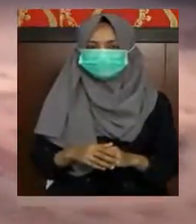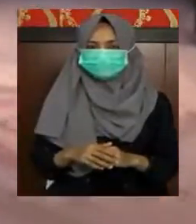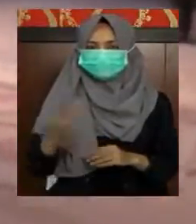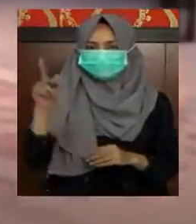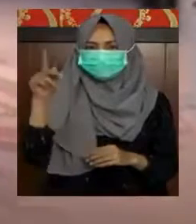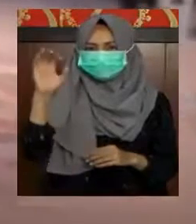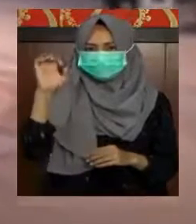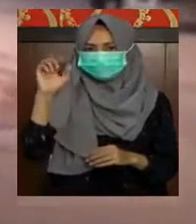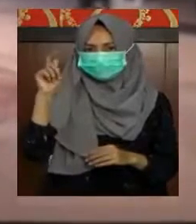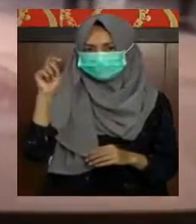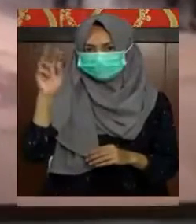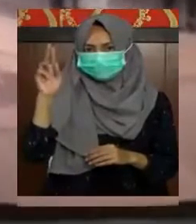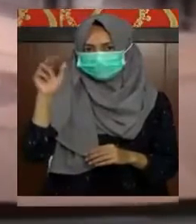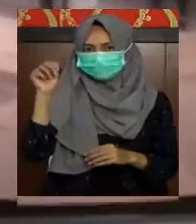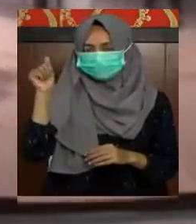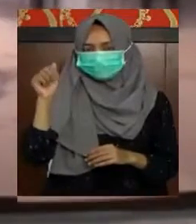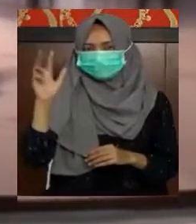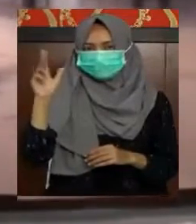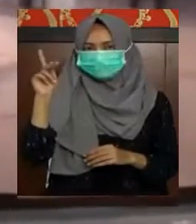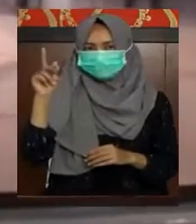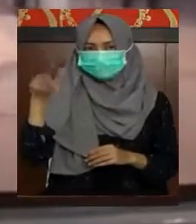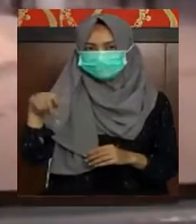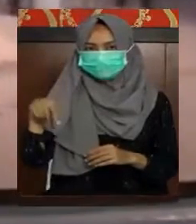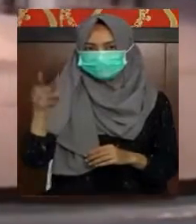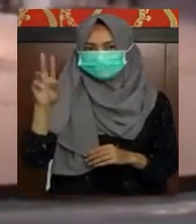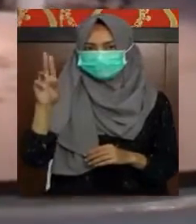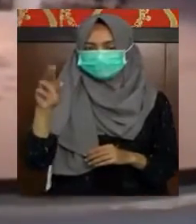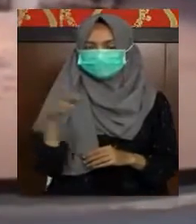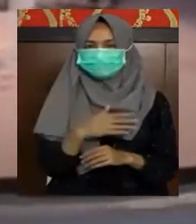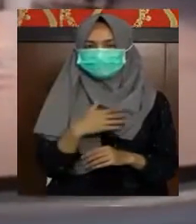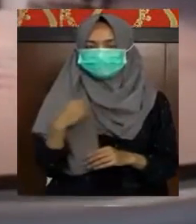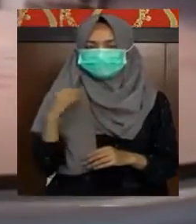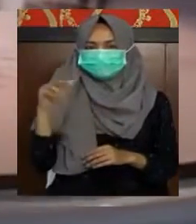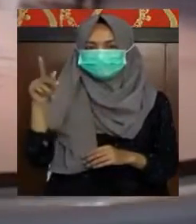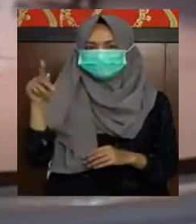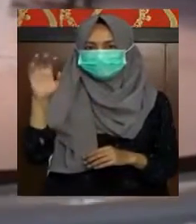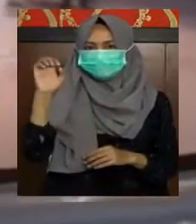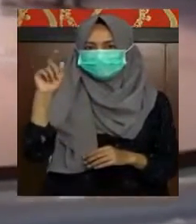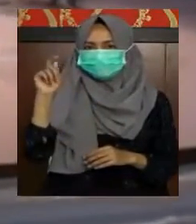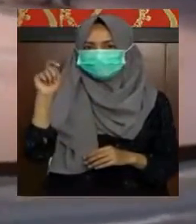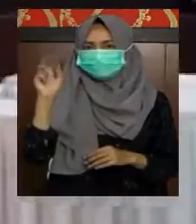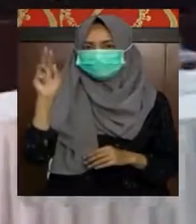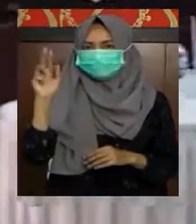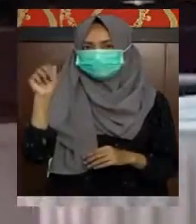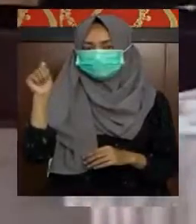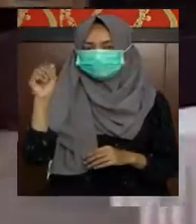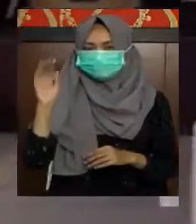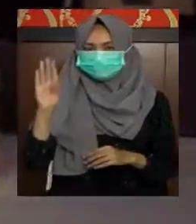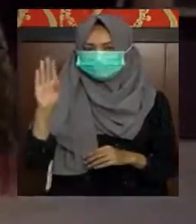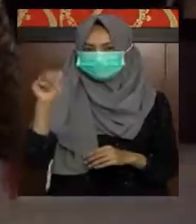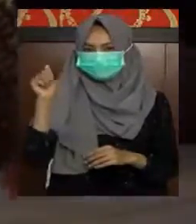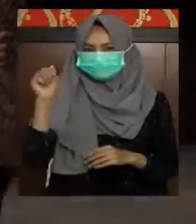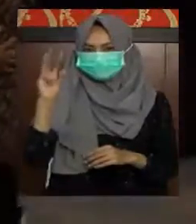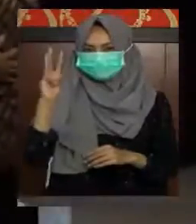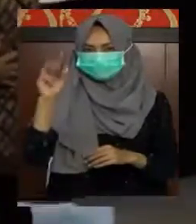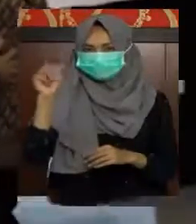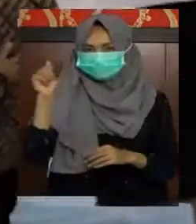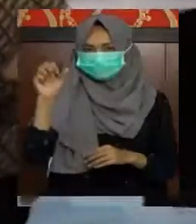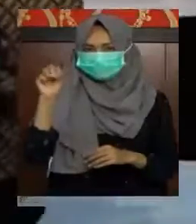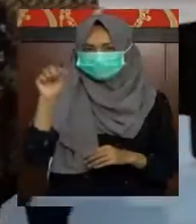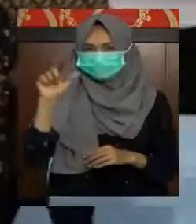bersama-sama gelorakan semangat padamu negeri. Kedua pasangan calon kami persilahkan untuk berdiri sejenak. Boleh di depan podium, kita